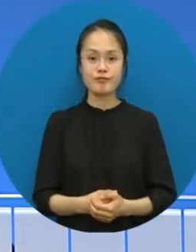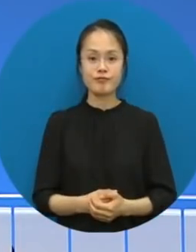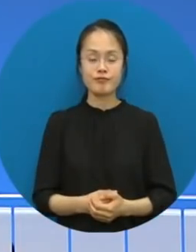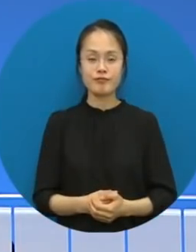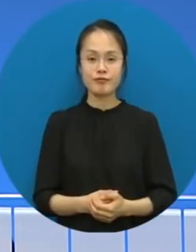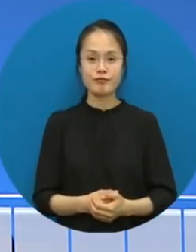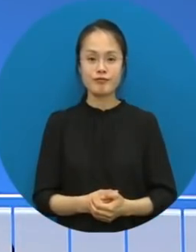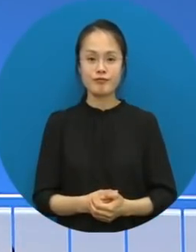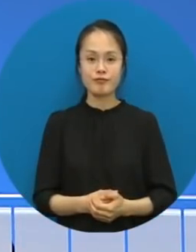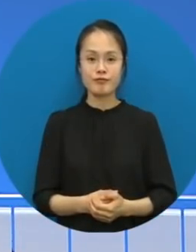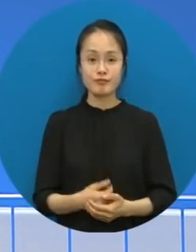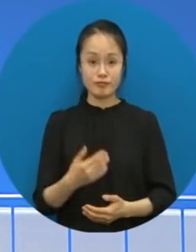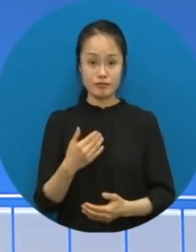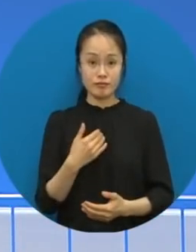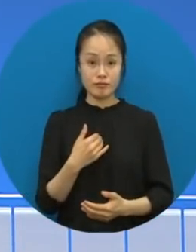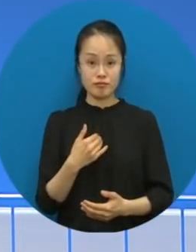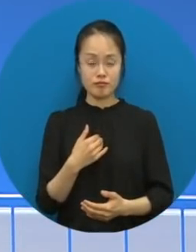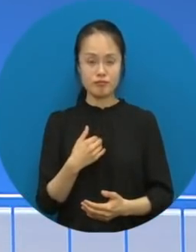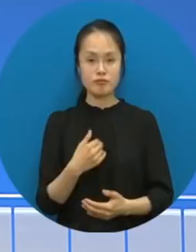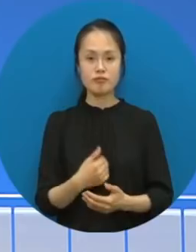그러나 저에게 하나님께서는